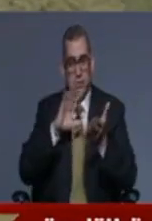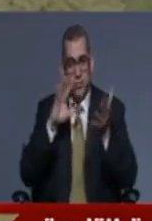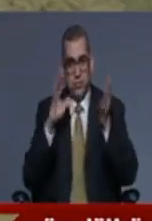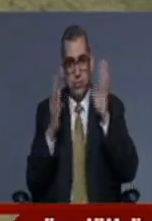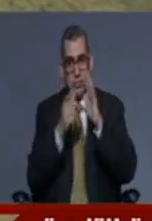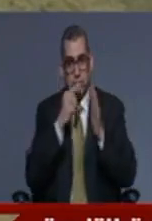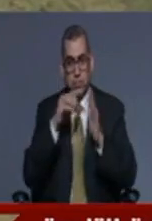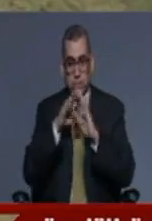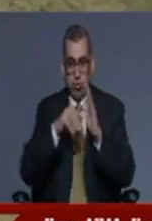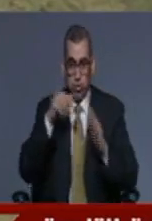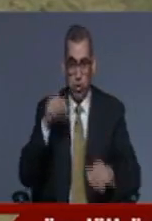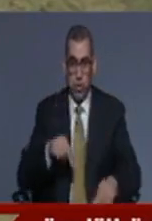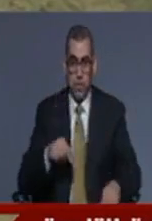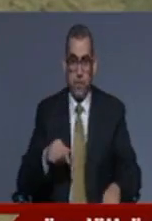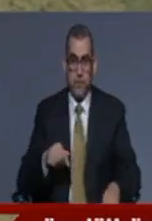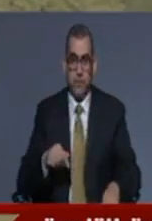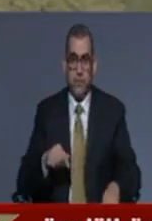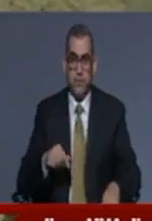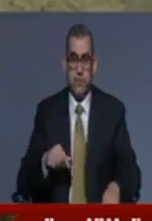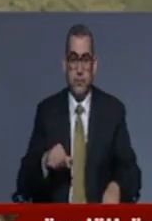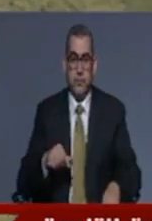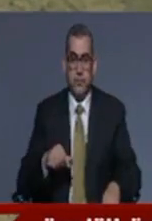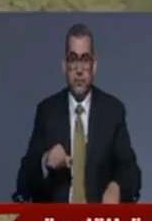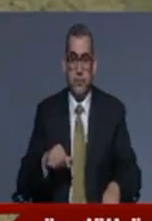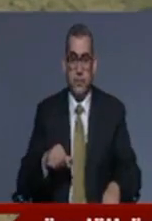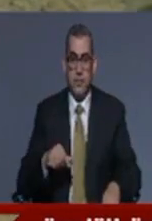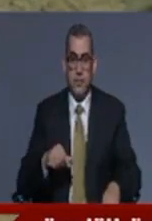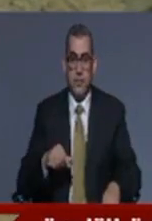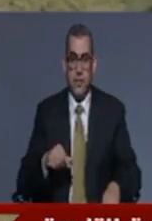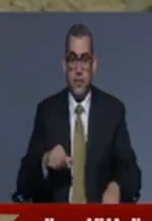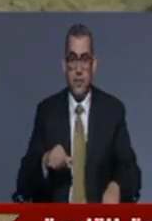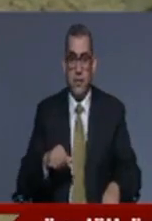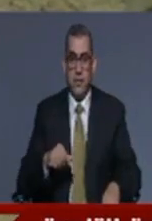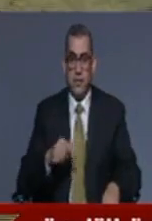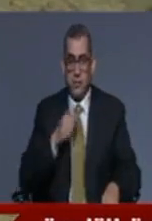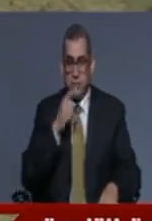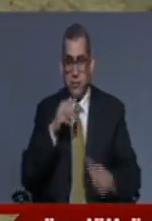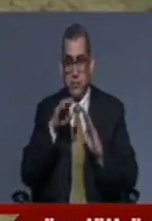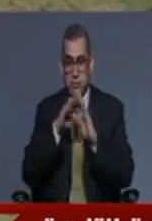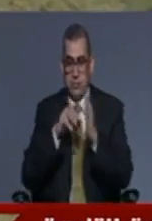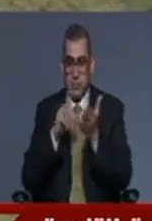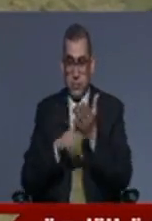اليوم سيدتها السادة مهم للغاية،